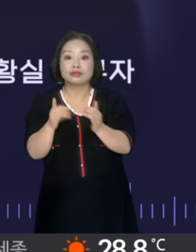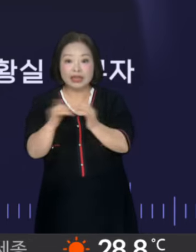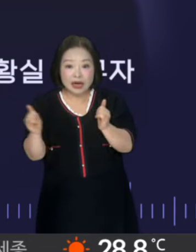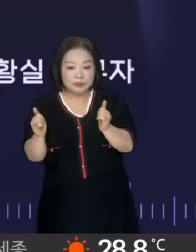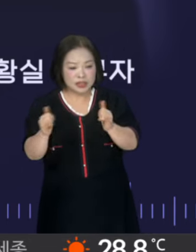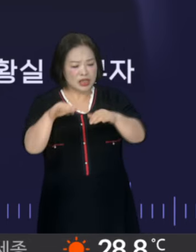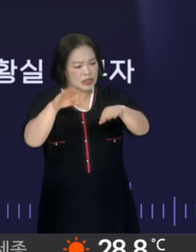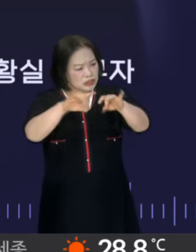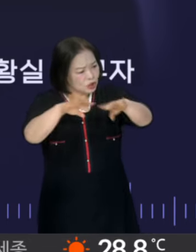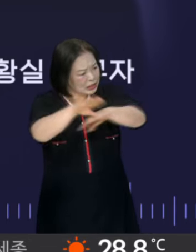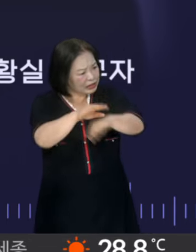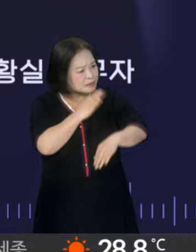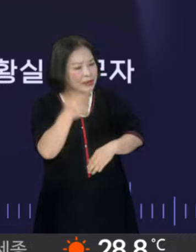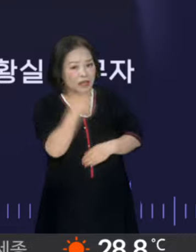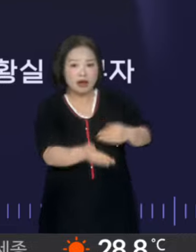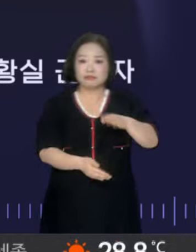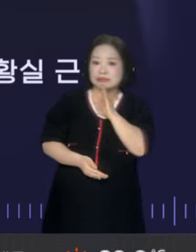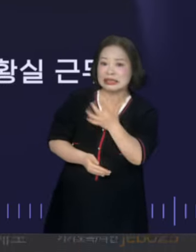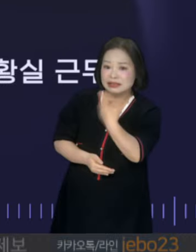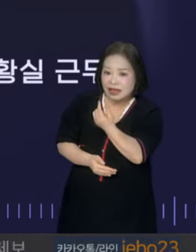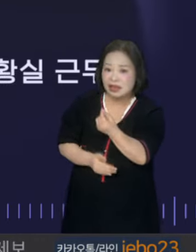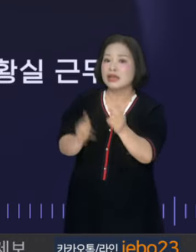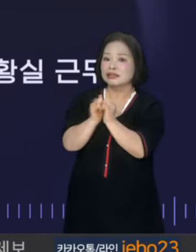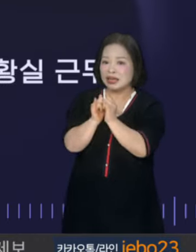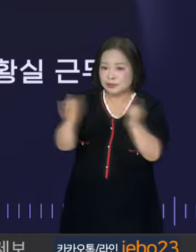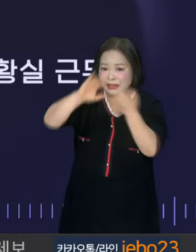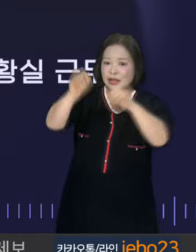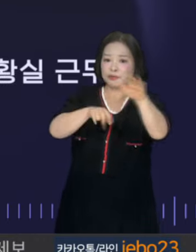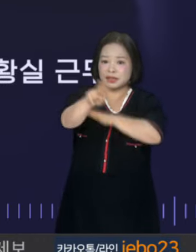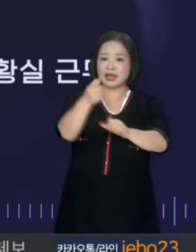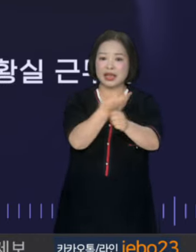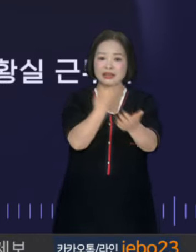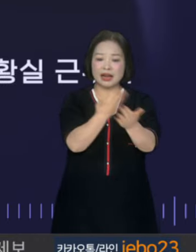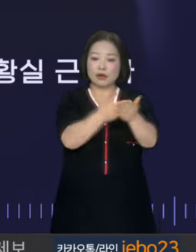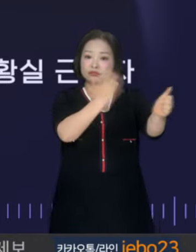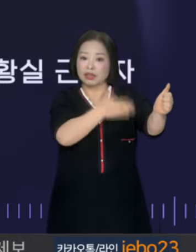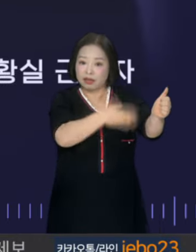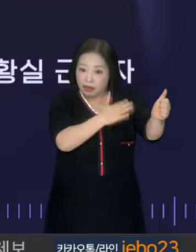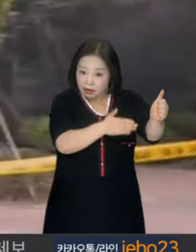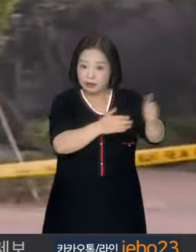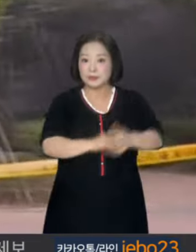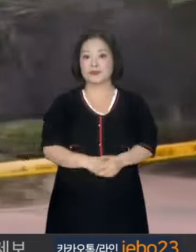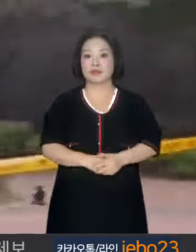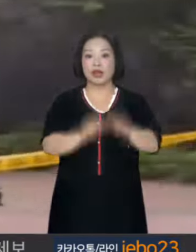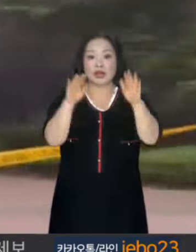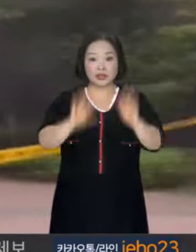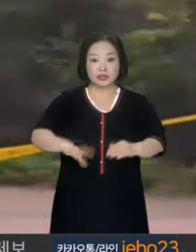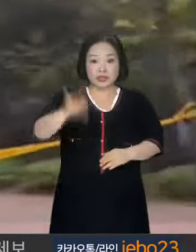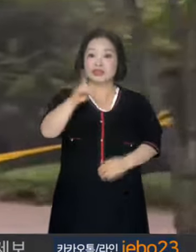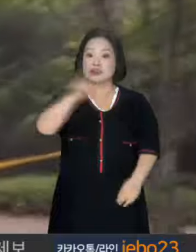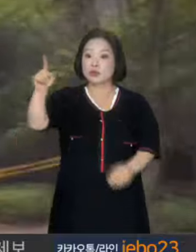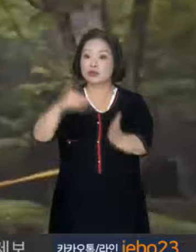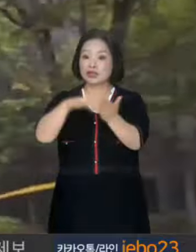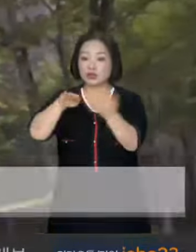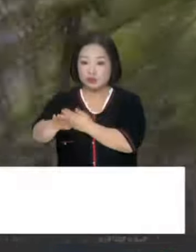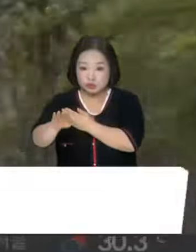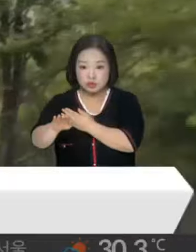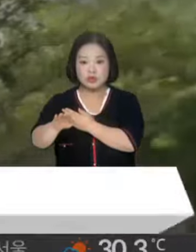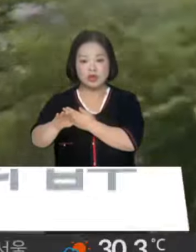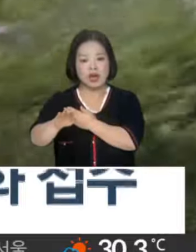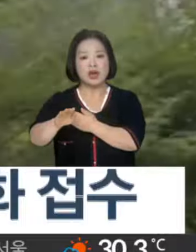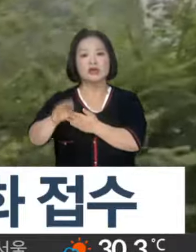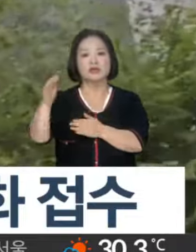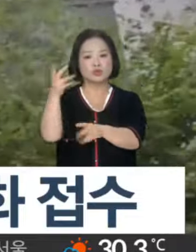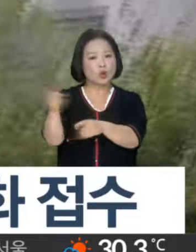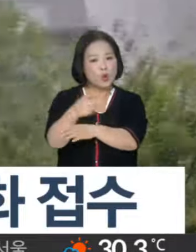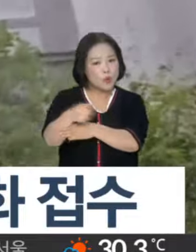맞다는 답변을 듣자 사람들 좀 대피시켜 달라고 한 뒤 출동 지령을 내립니다 첫 신고후 시간여 동안 소방에 걸려온